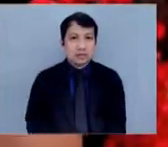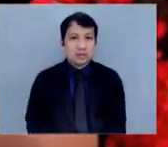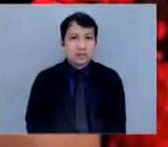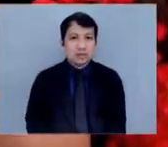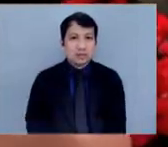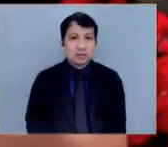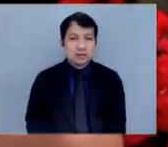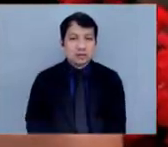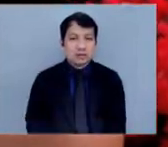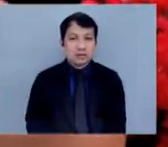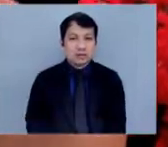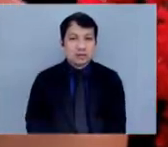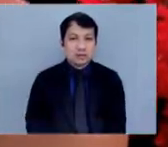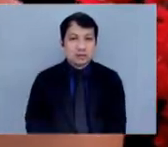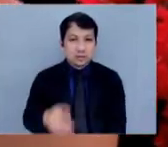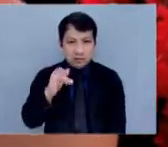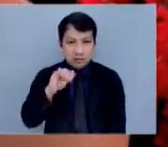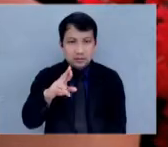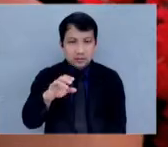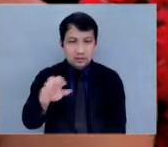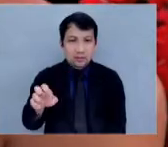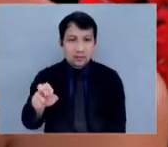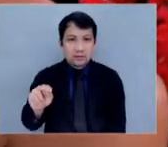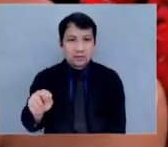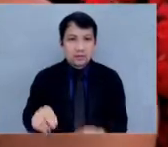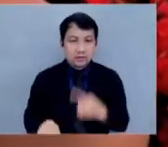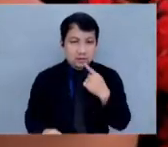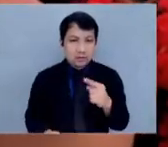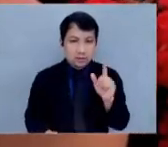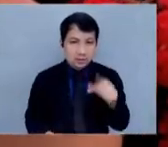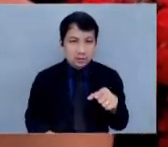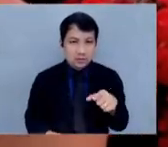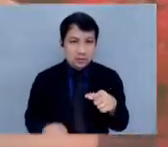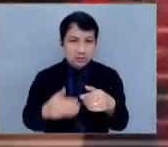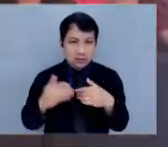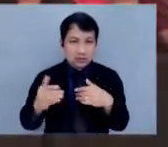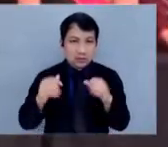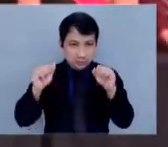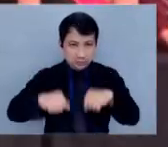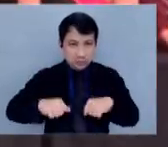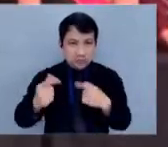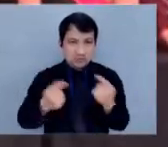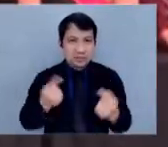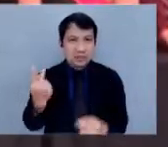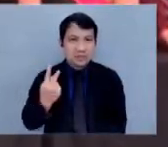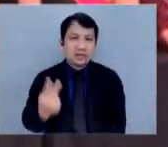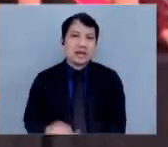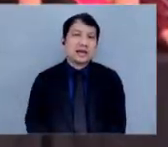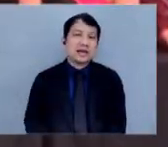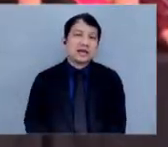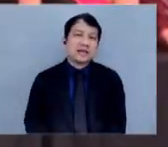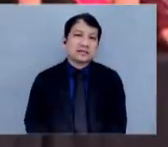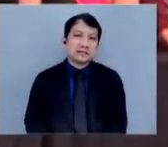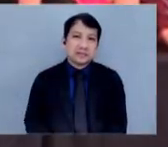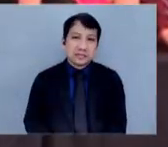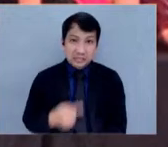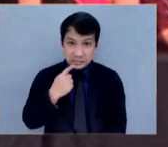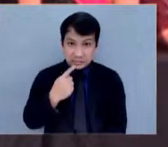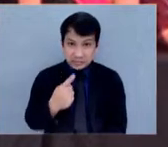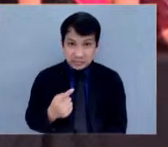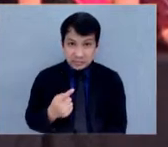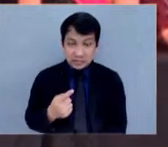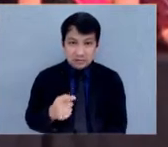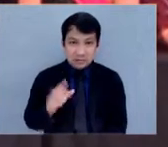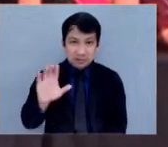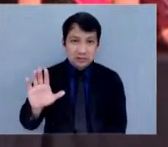si Irene. Ngayon mas maganda dun eh. Abangan nyo yung mga pwede pa namin gawin. Sabi ng Snow Reed, they're just